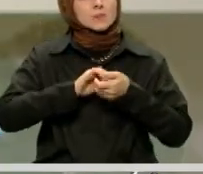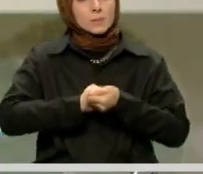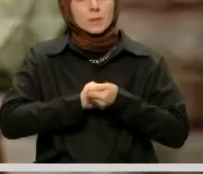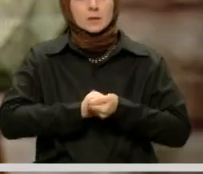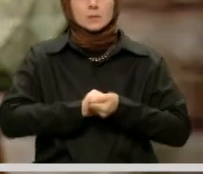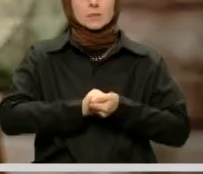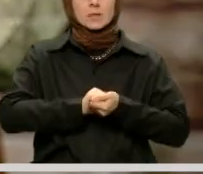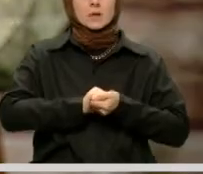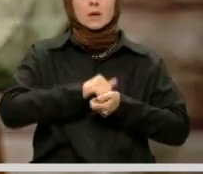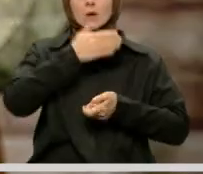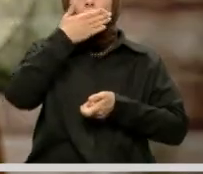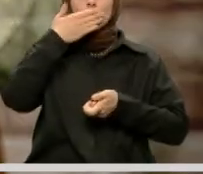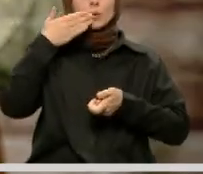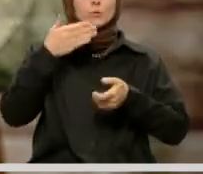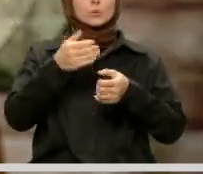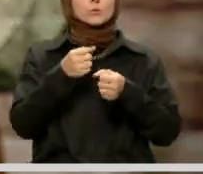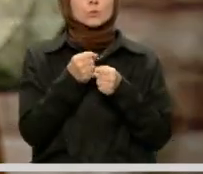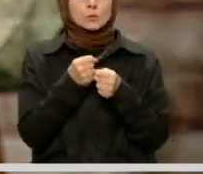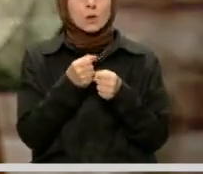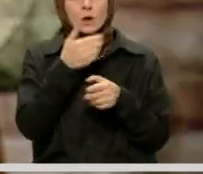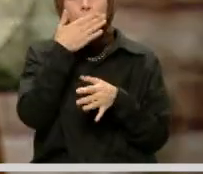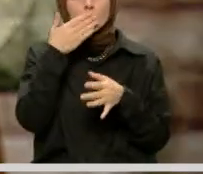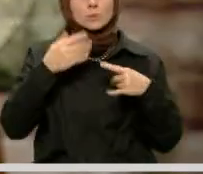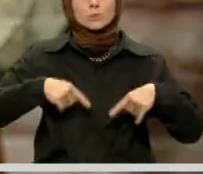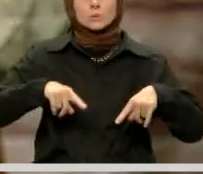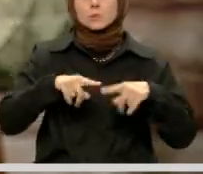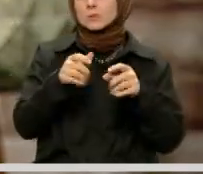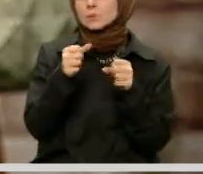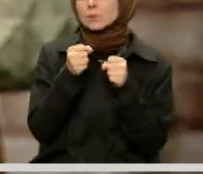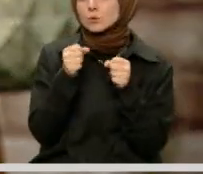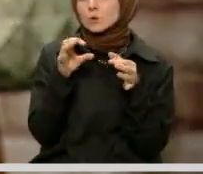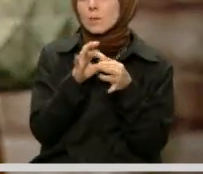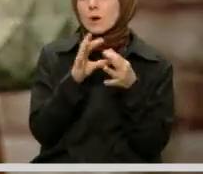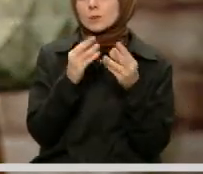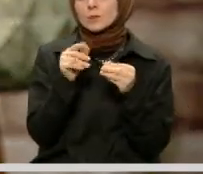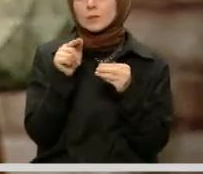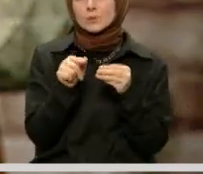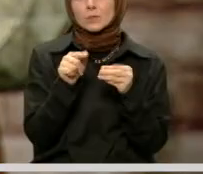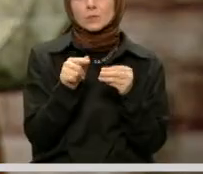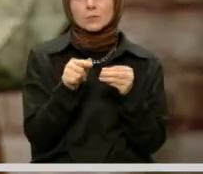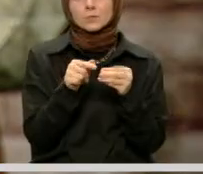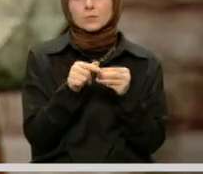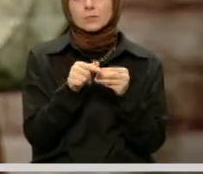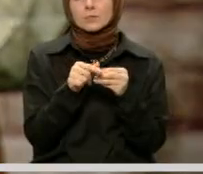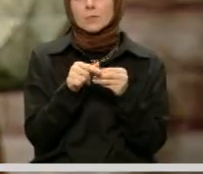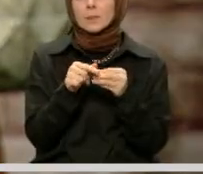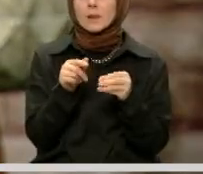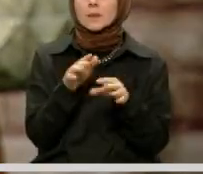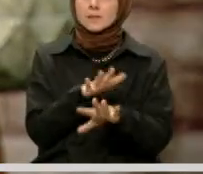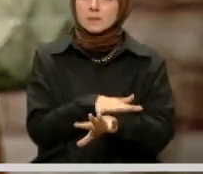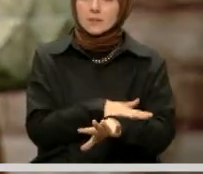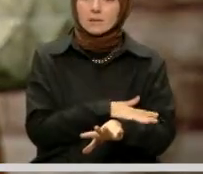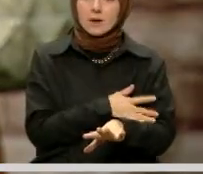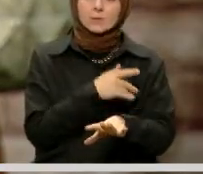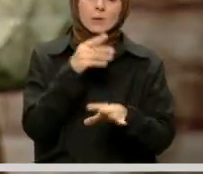ihlasımıza, orucu tutuşumuza, orucun bizi tutuşuna bağlı olarak onun mükafatını cennete girdiğimizde, o